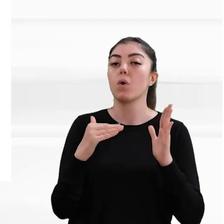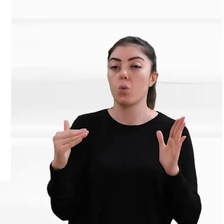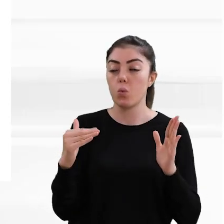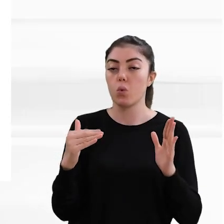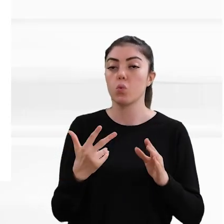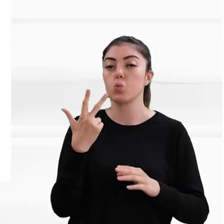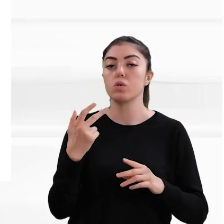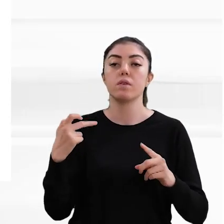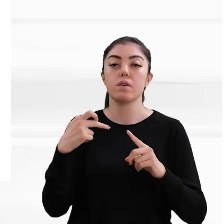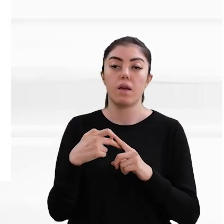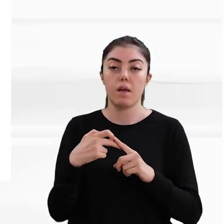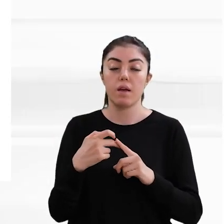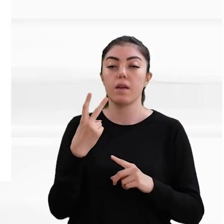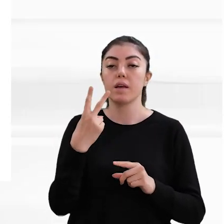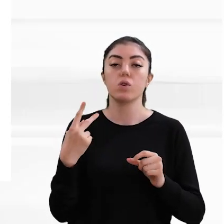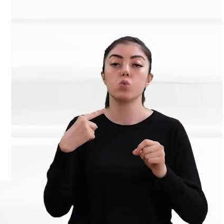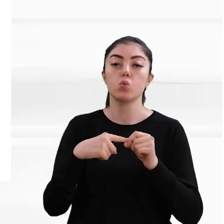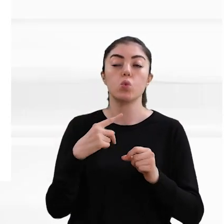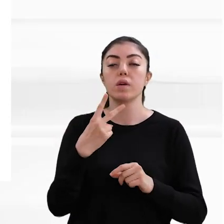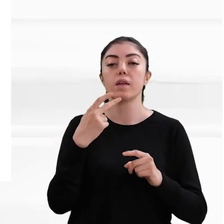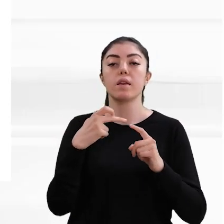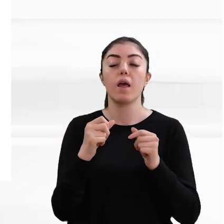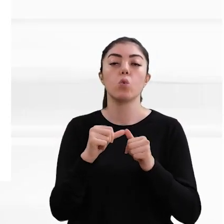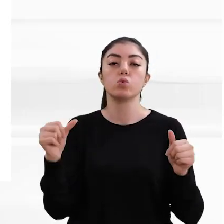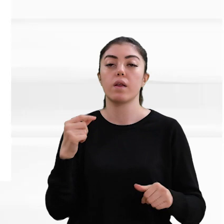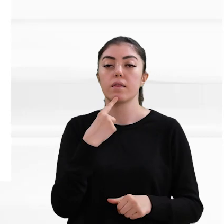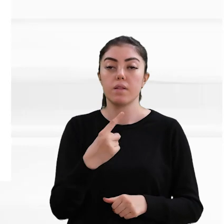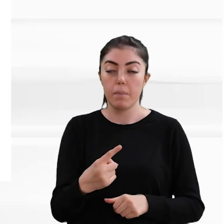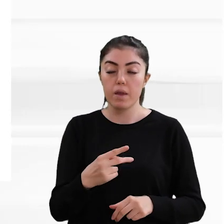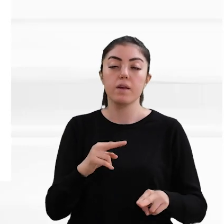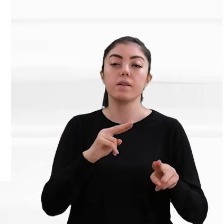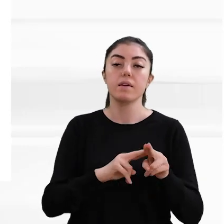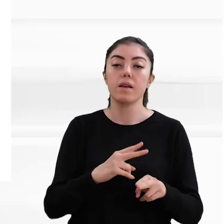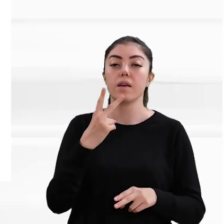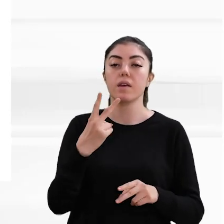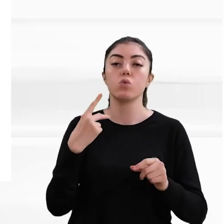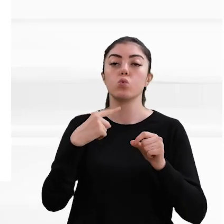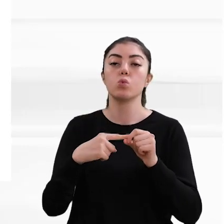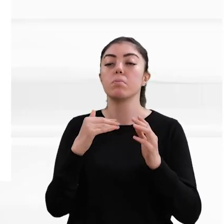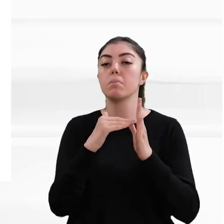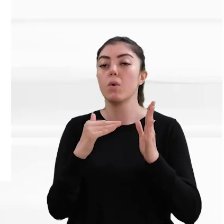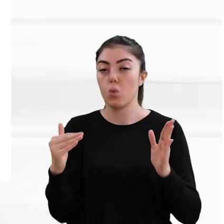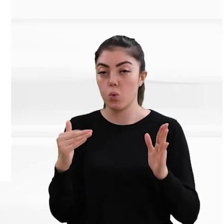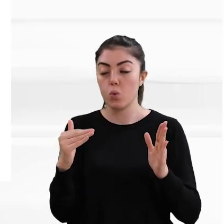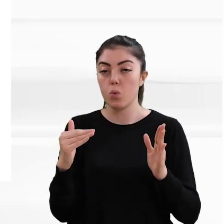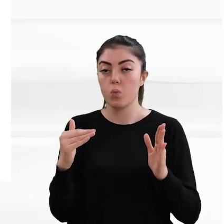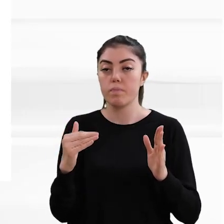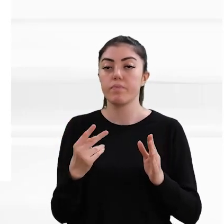bölü 3R. 2Q yüküne ise 2R uzaktadır. K, 2Q